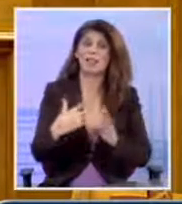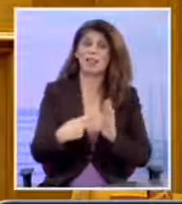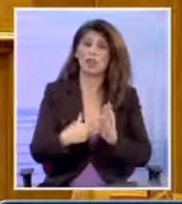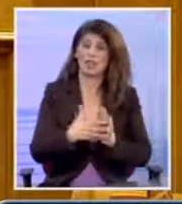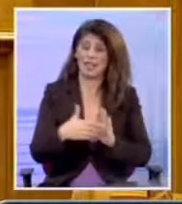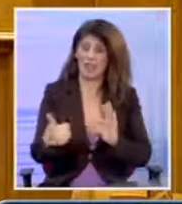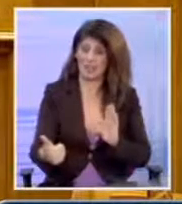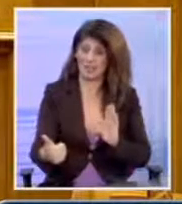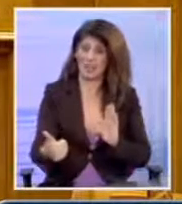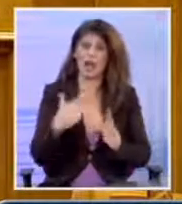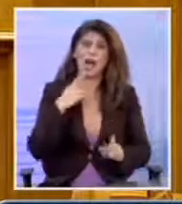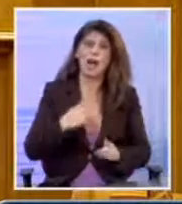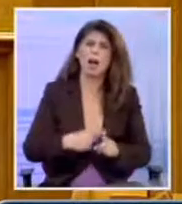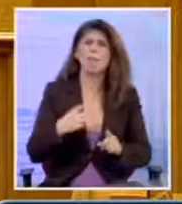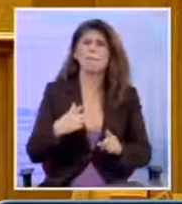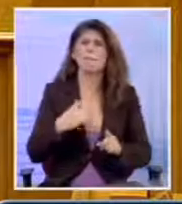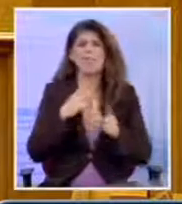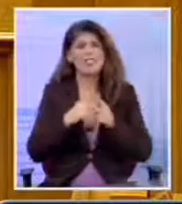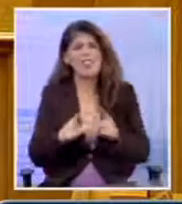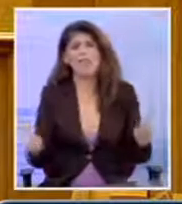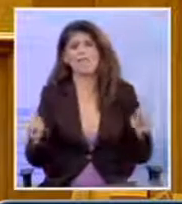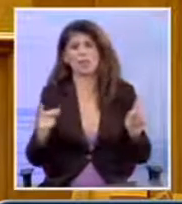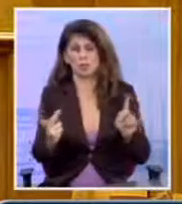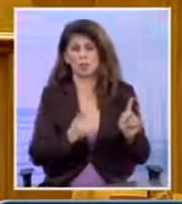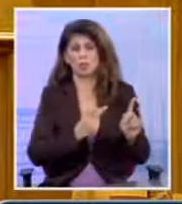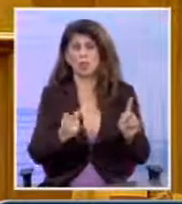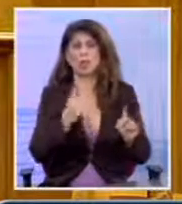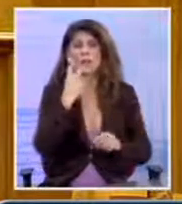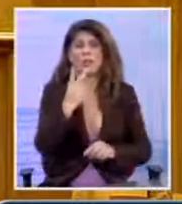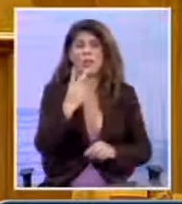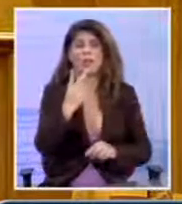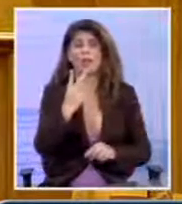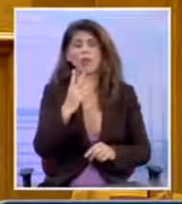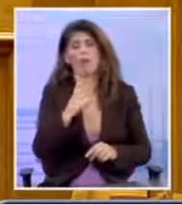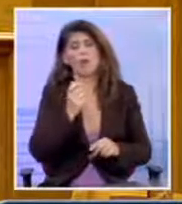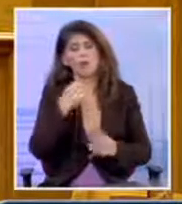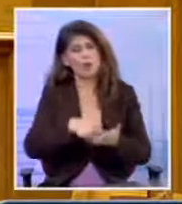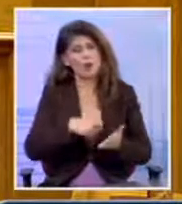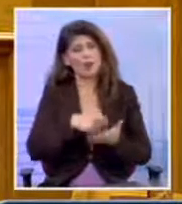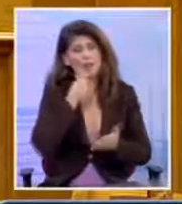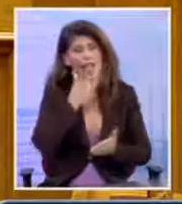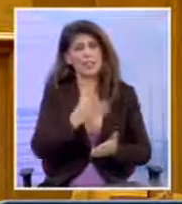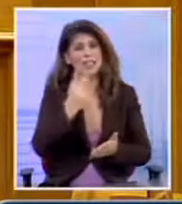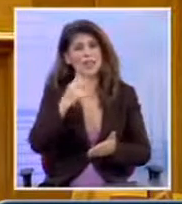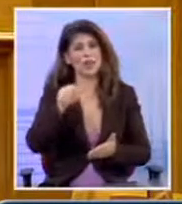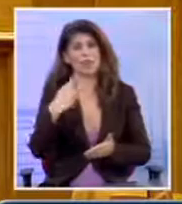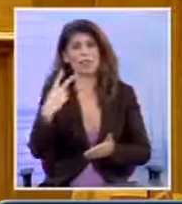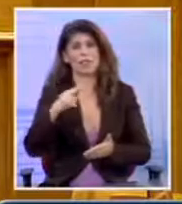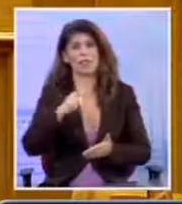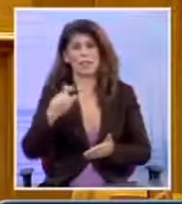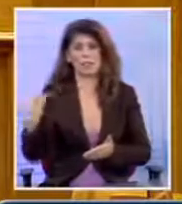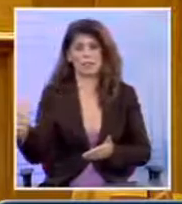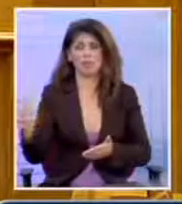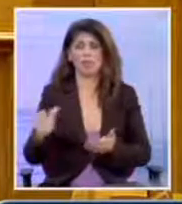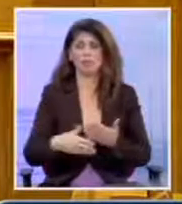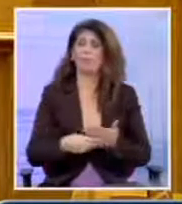16, απλή διαφορά μεταξύ των δύο, 2 στα φορολογικά έξοδα, 2,2 δις.